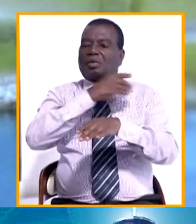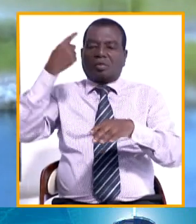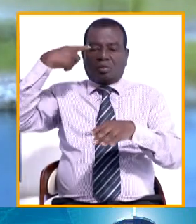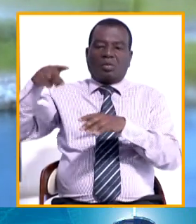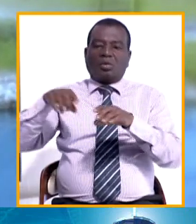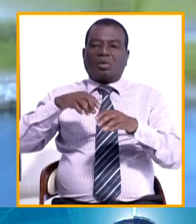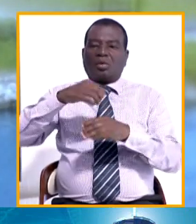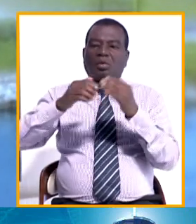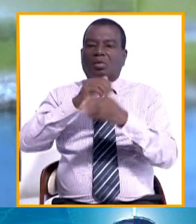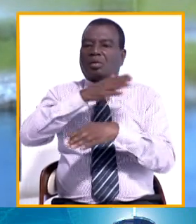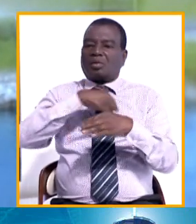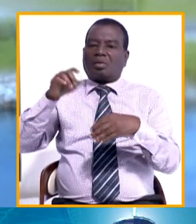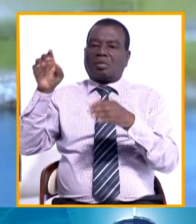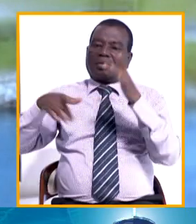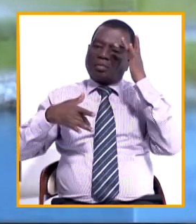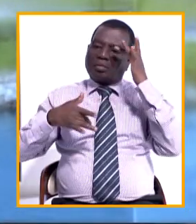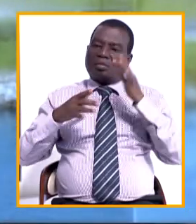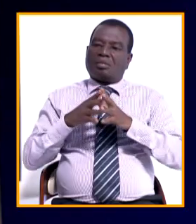faire reculer la maladie.